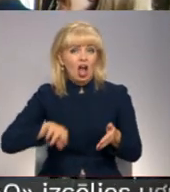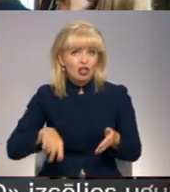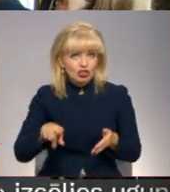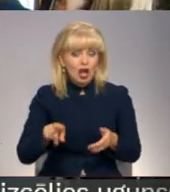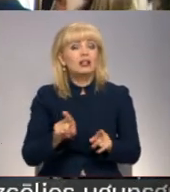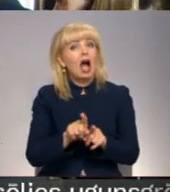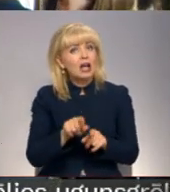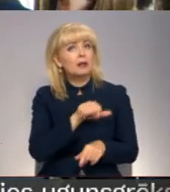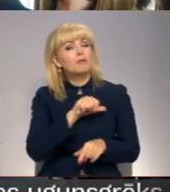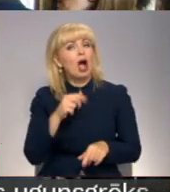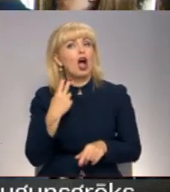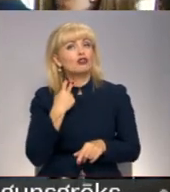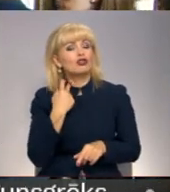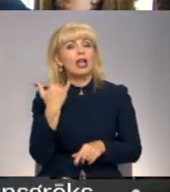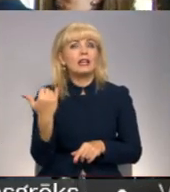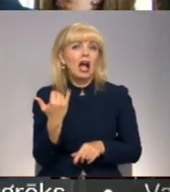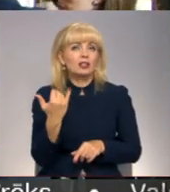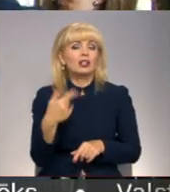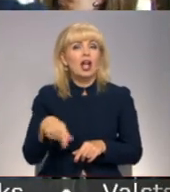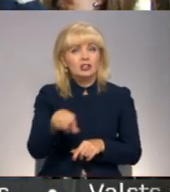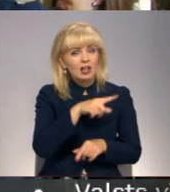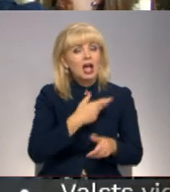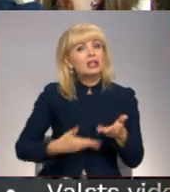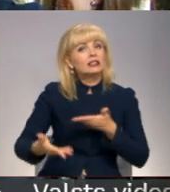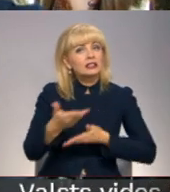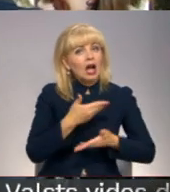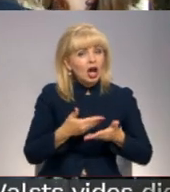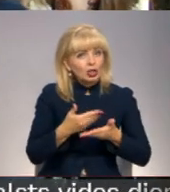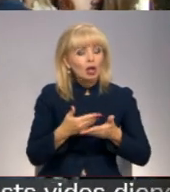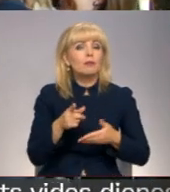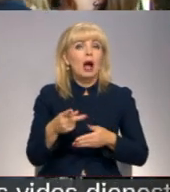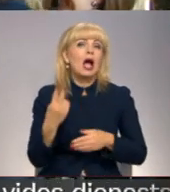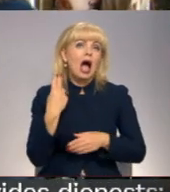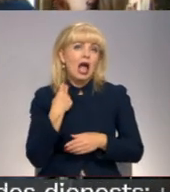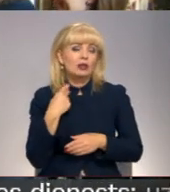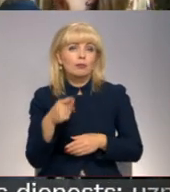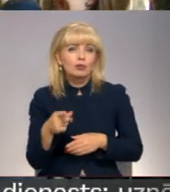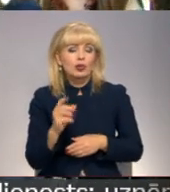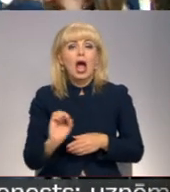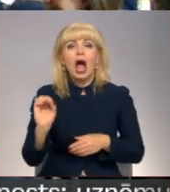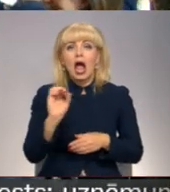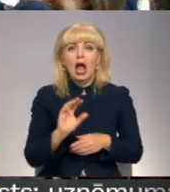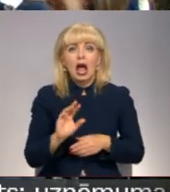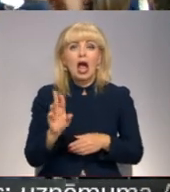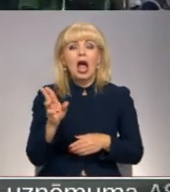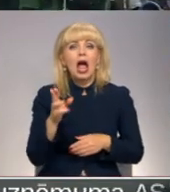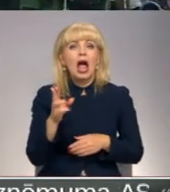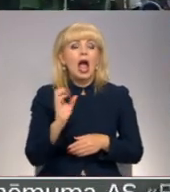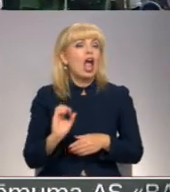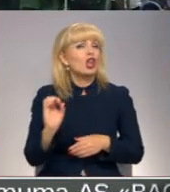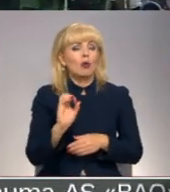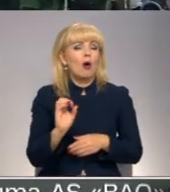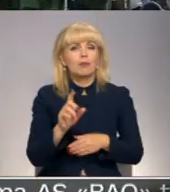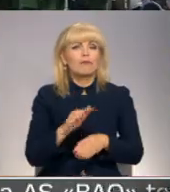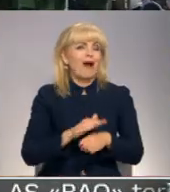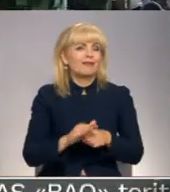ir ieinteresēta daudzpusējā sadarbībā ar Eiropas valstīm, un apvienotā karaliste Eiropa pavisam neatstāja. Šo